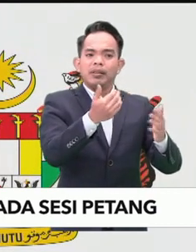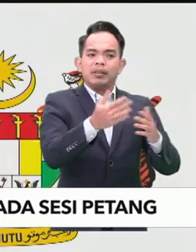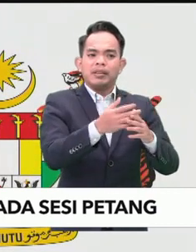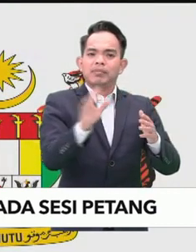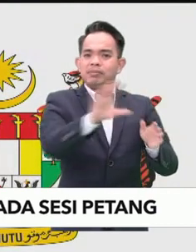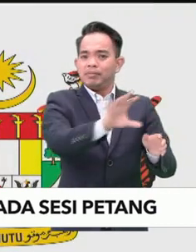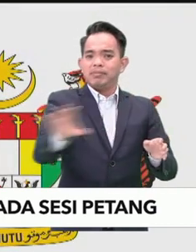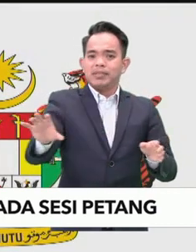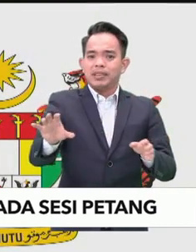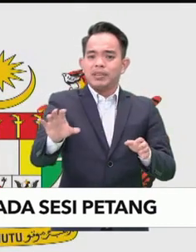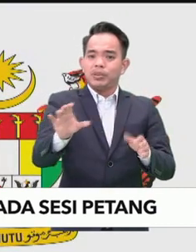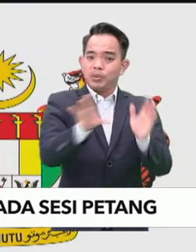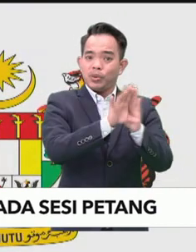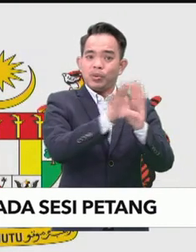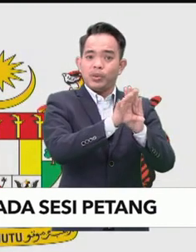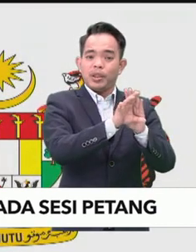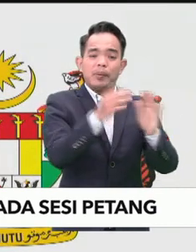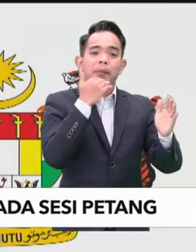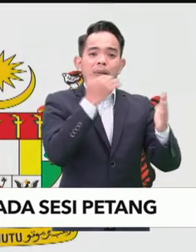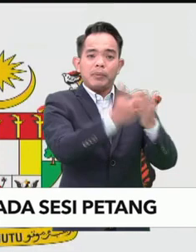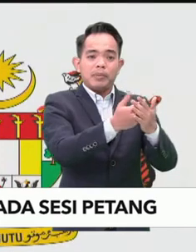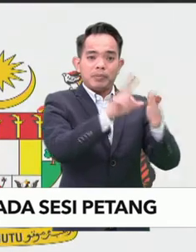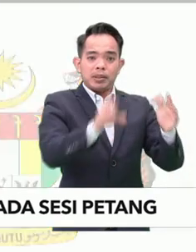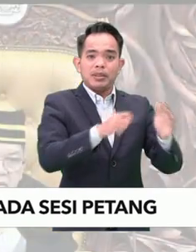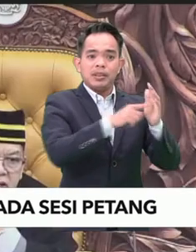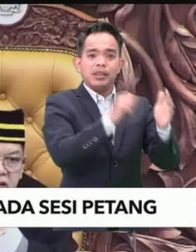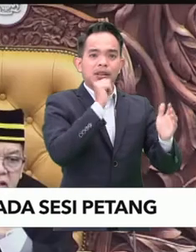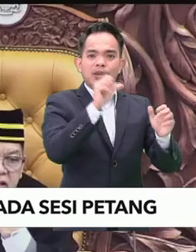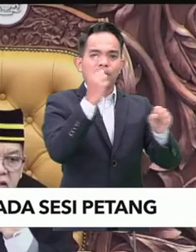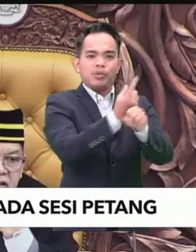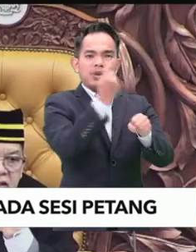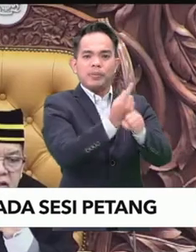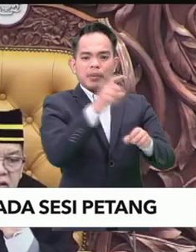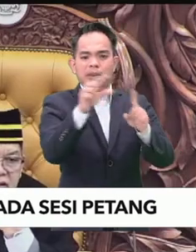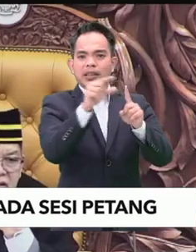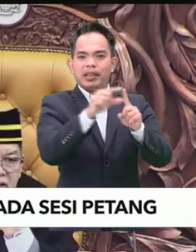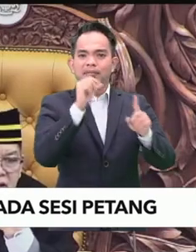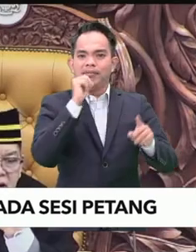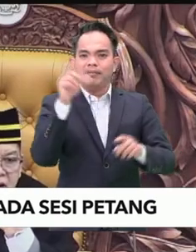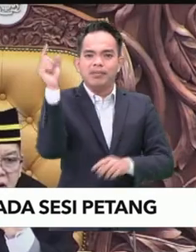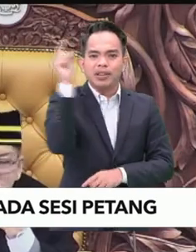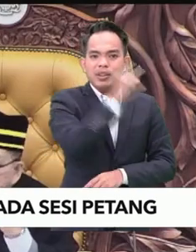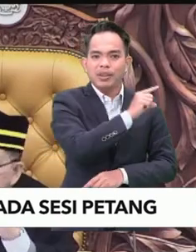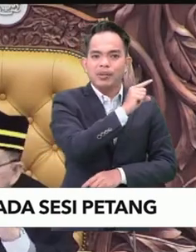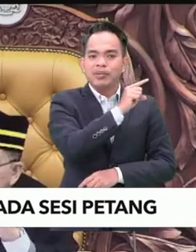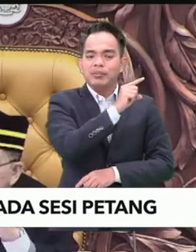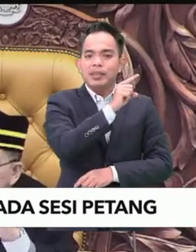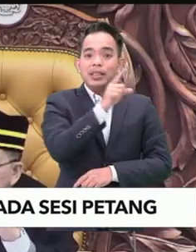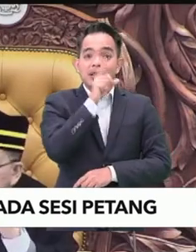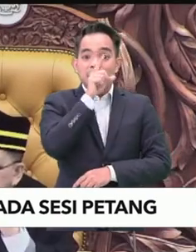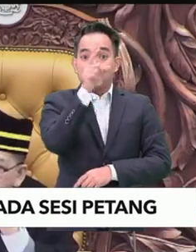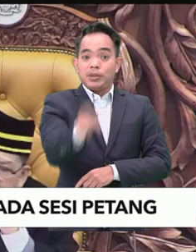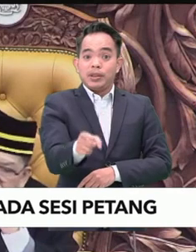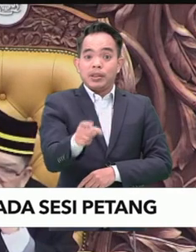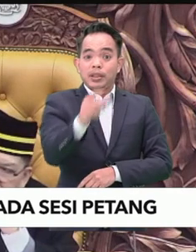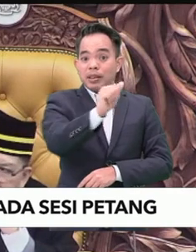bagi contohlah patut. Perangai. Saya pun tak guna dah. Saya pun tak guna dah perkataan-perkataan tak elok ni. Dah kan? Perangainya kau betul. Patutnya kan. Patutnya